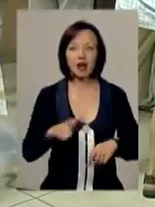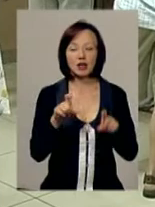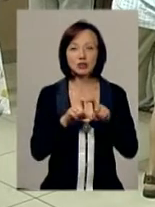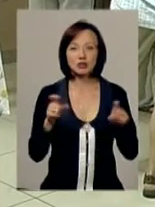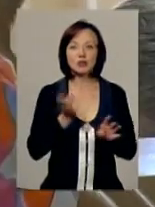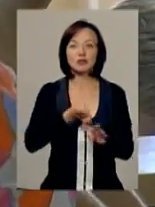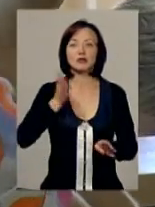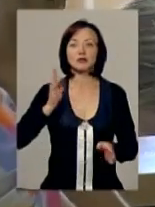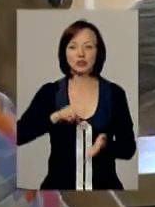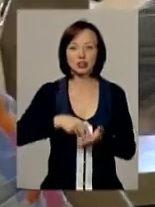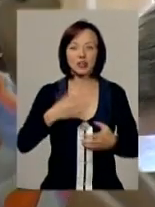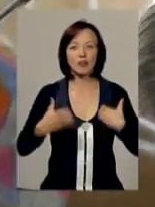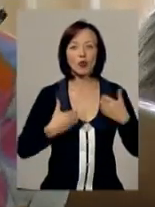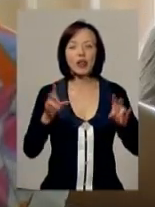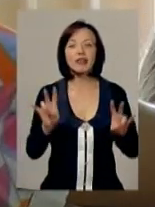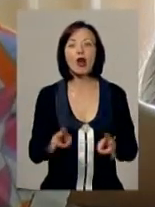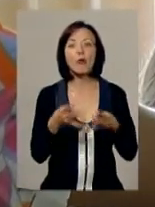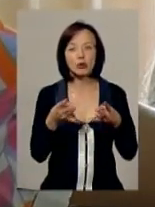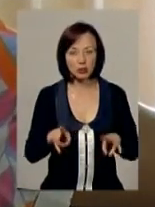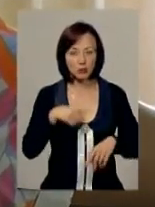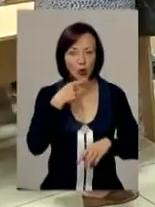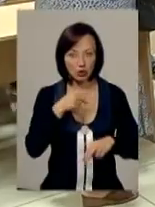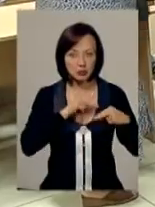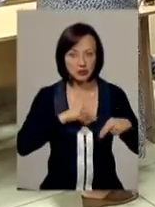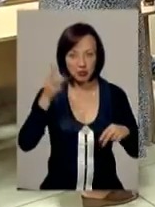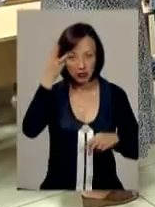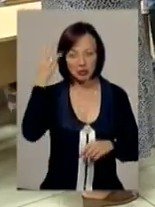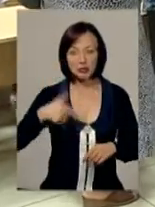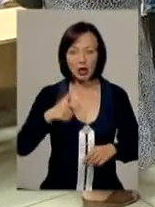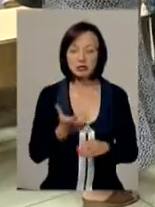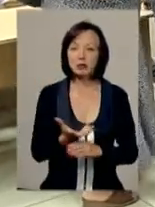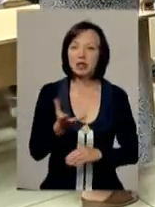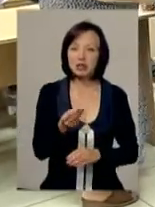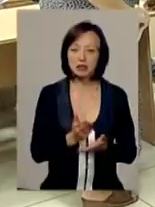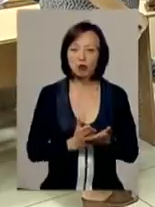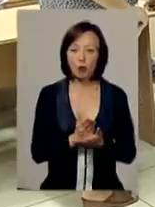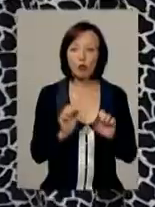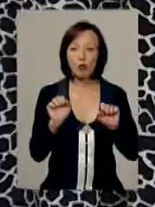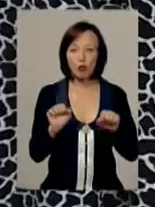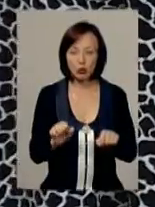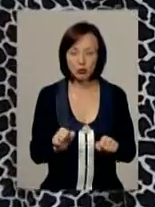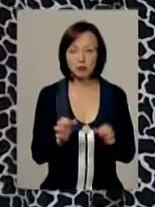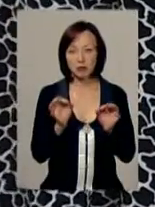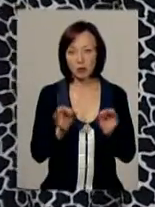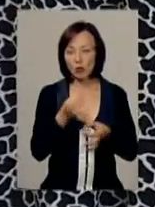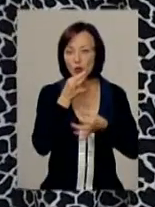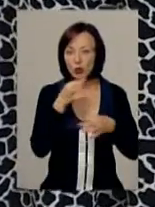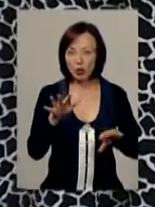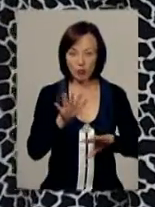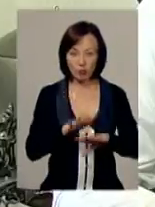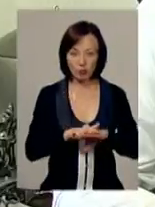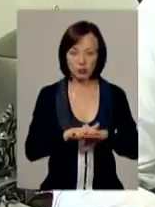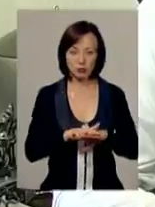вистоювати у чергах і тривожитися не потрібно, кажуть фахівці «Хмельницькгазу». Сплатити за послуги можна без перешкод у будь-якому